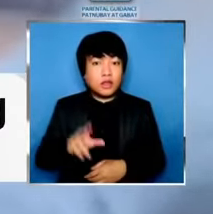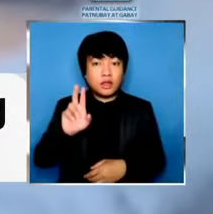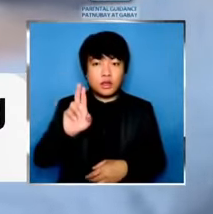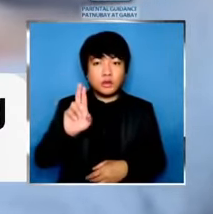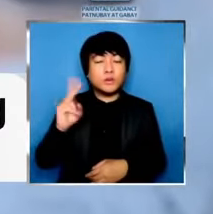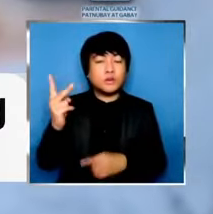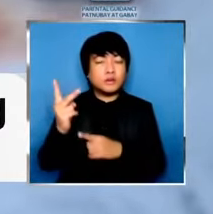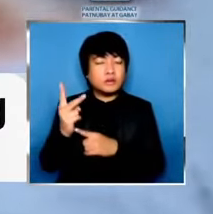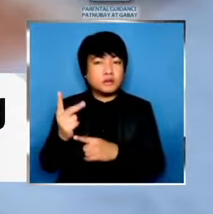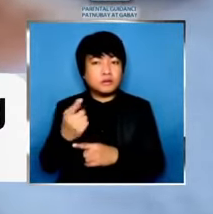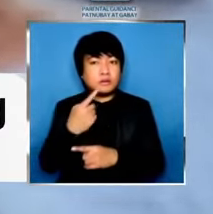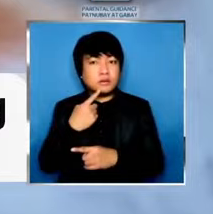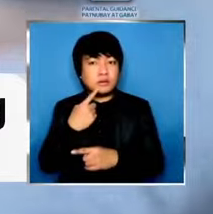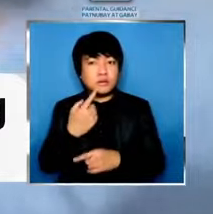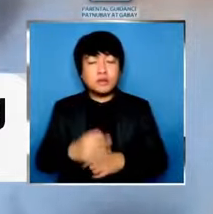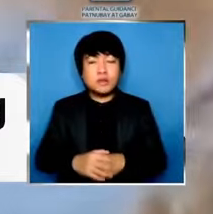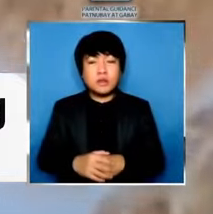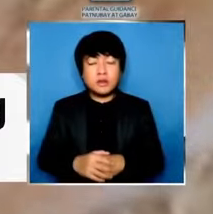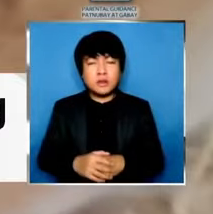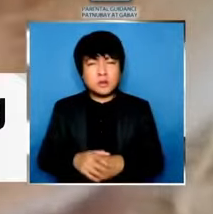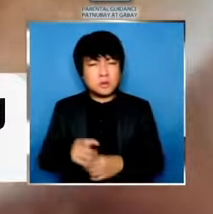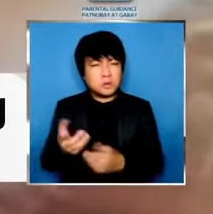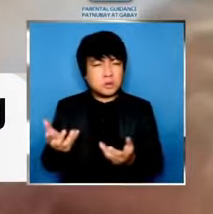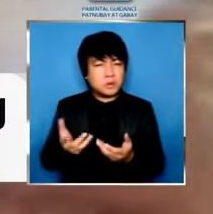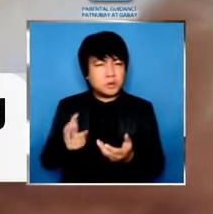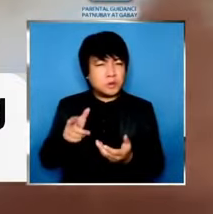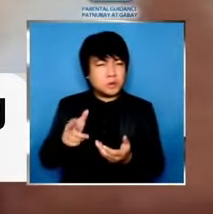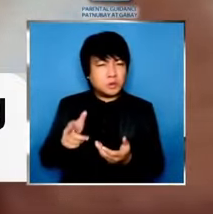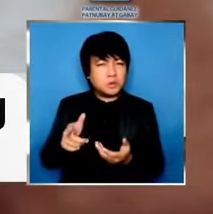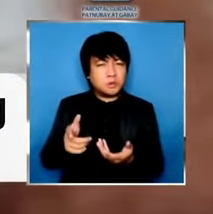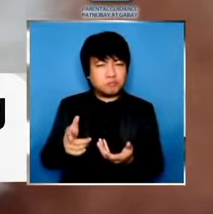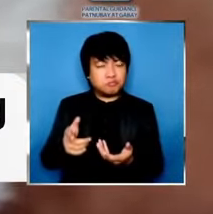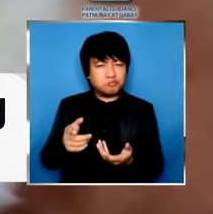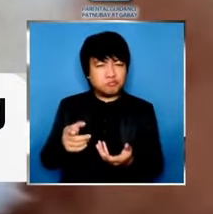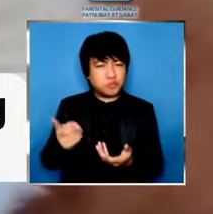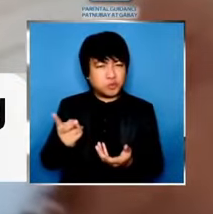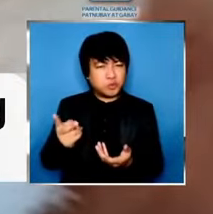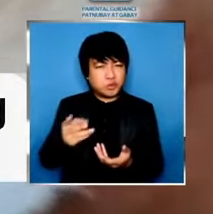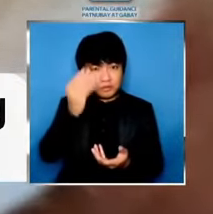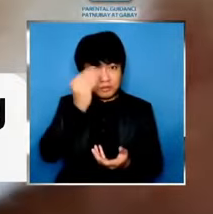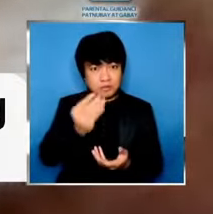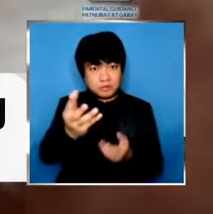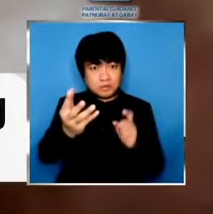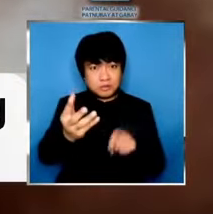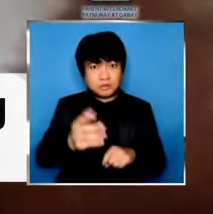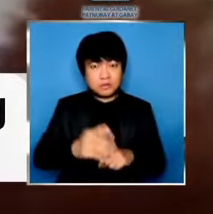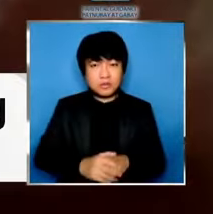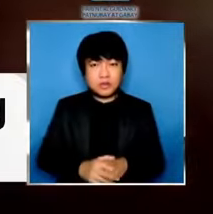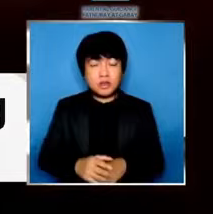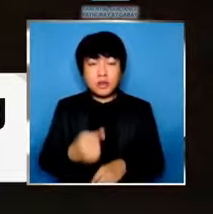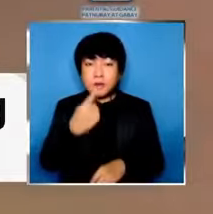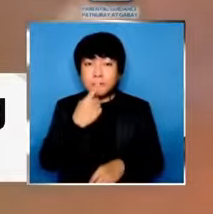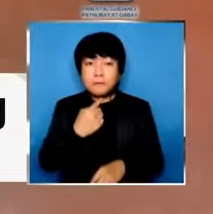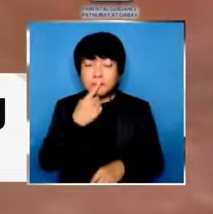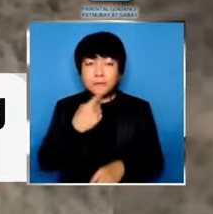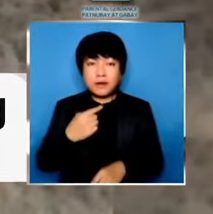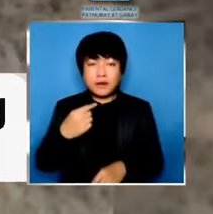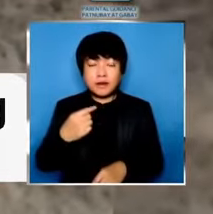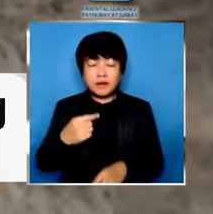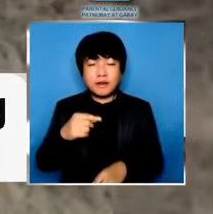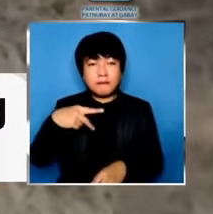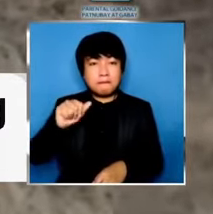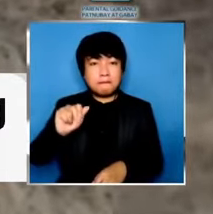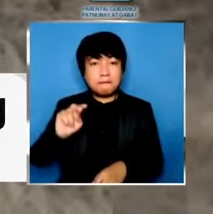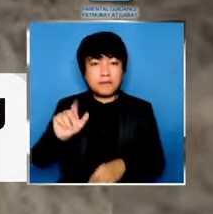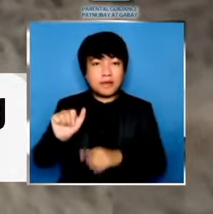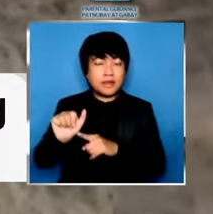first vet check para malaman kung ano ang kanilang kasarian. Dapat alam mo, ang mga red panda ay tinuturing na endangered species.